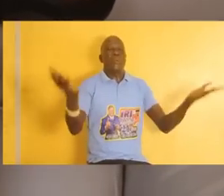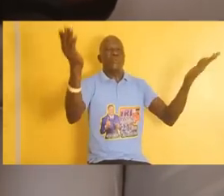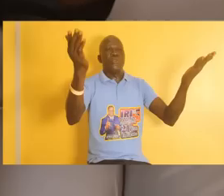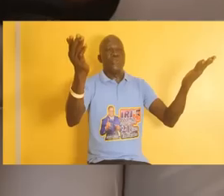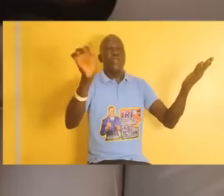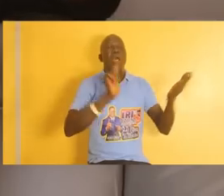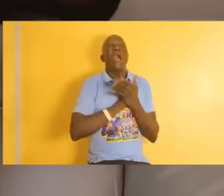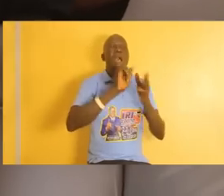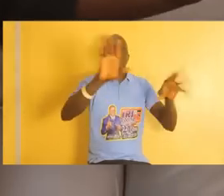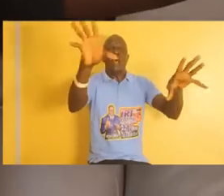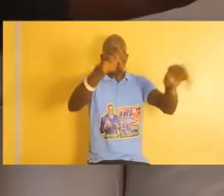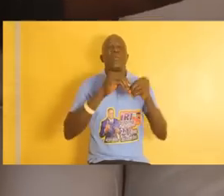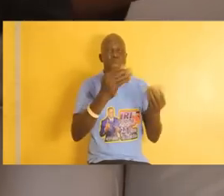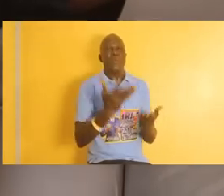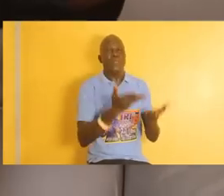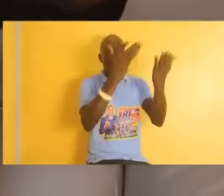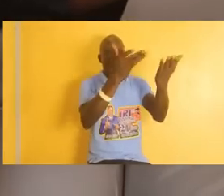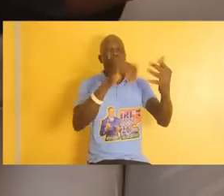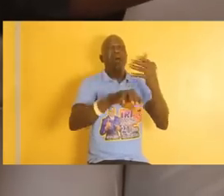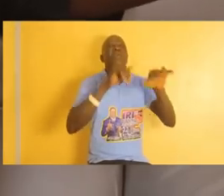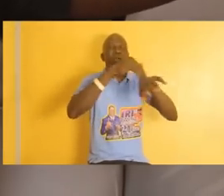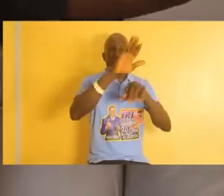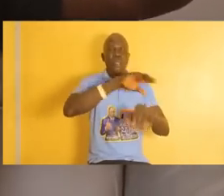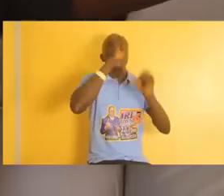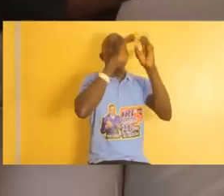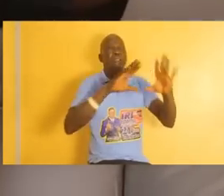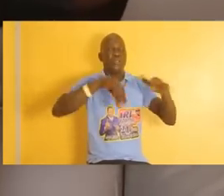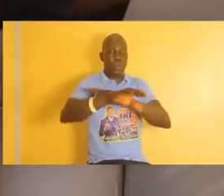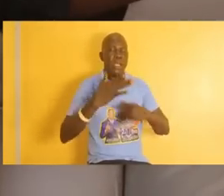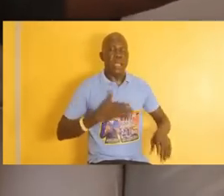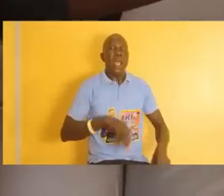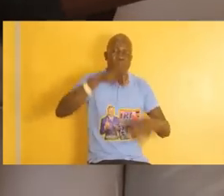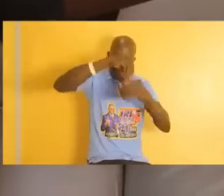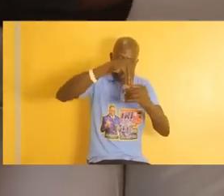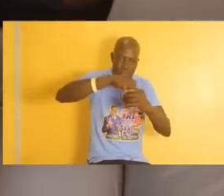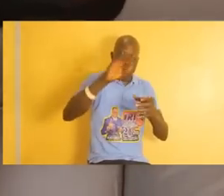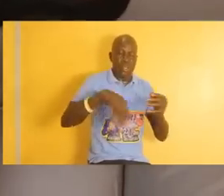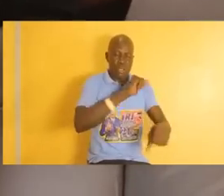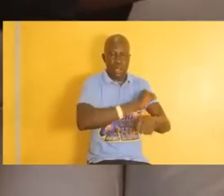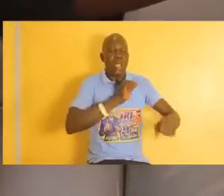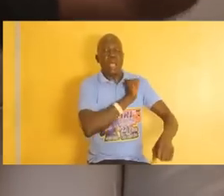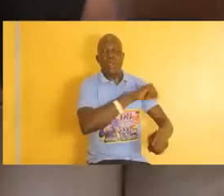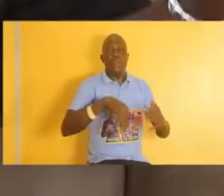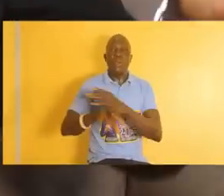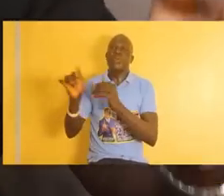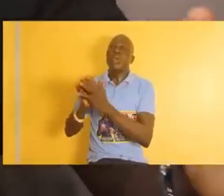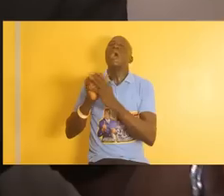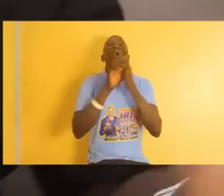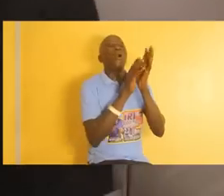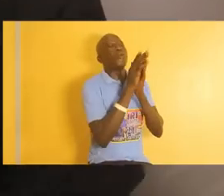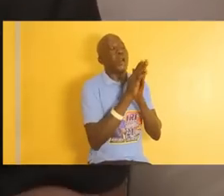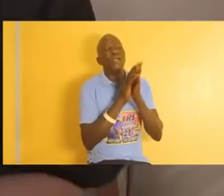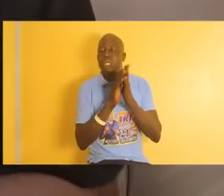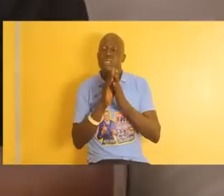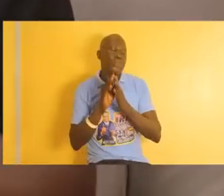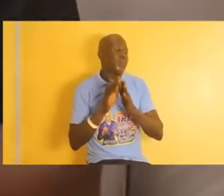God. Oh my God. Oh my God. Oh my God. Oh my God. Oh my God. Oh my God. Oh my God. Oh my God. Oh my God. Oh my God. Oh my God. Oh my God. Oh my God. Oh my God. Oh my God. Oh my God. Oh my God. Oh my God. Oh my God. Oh my